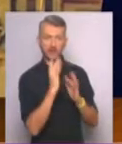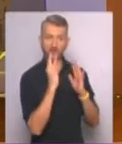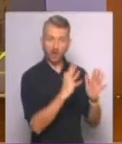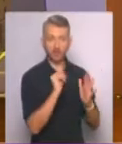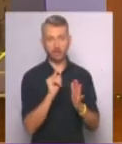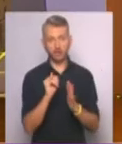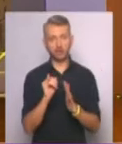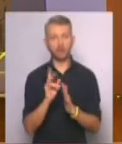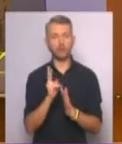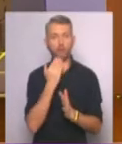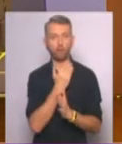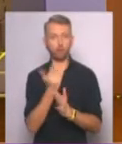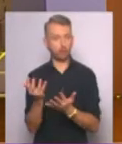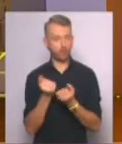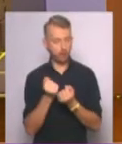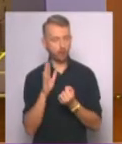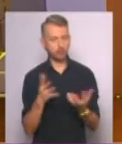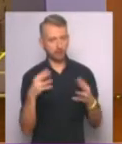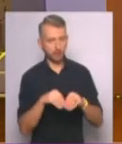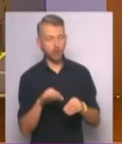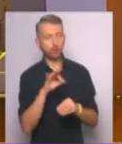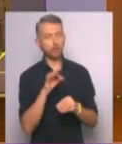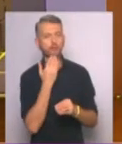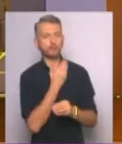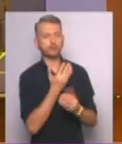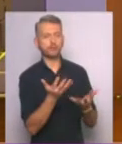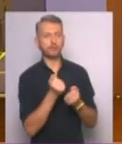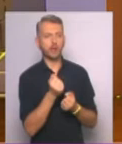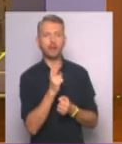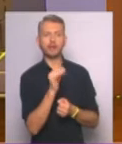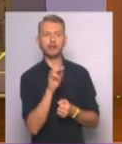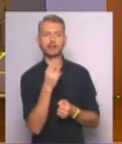поєднаю знову. Стосовно бенефіціарів. Хто такі кінцеві